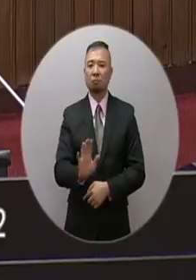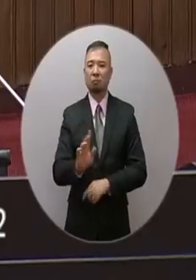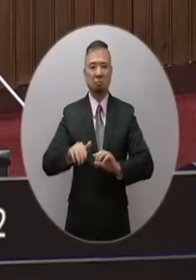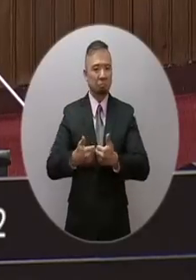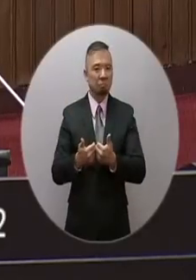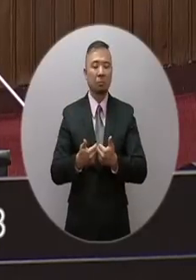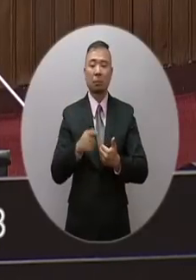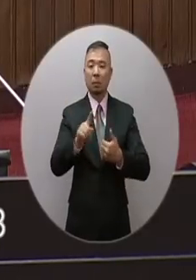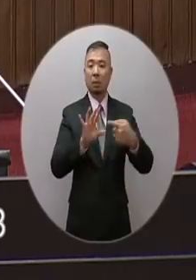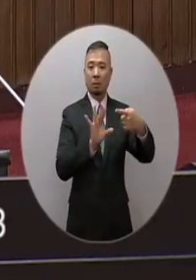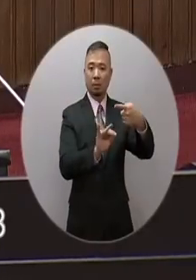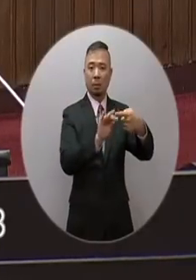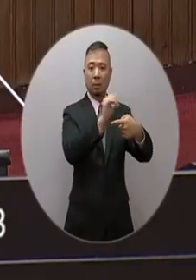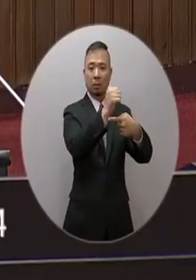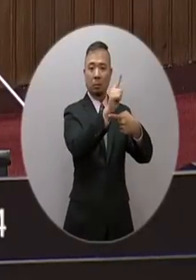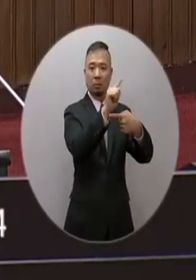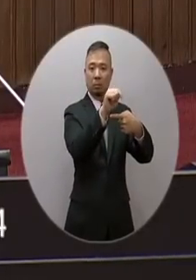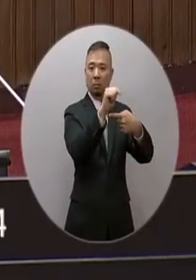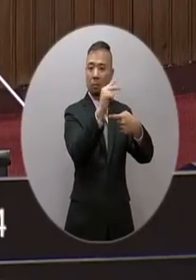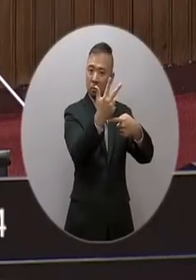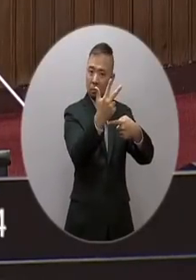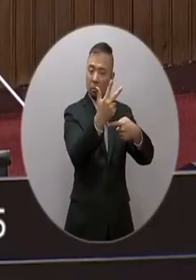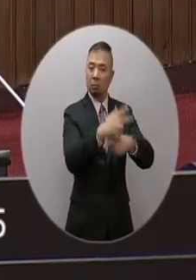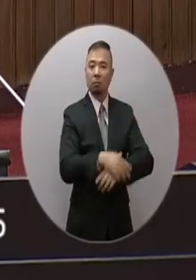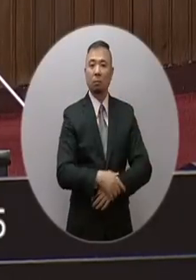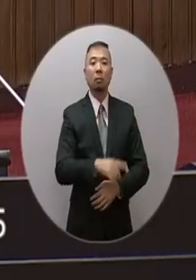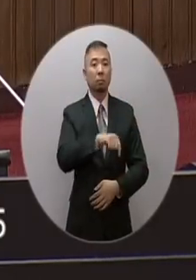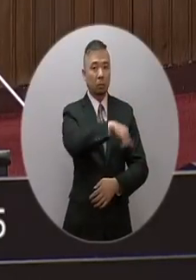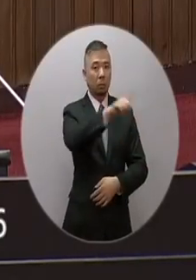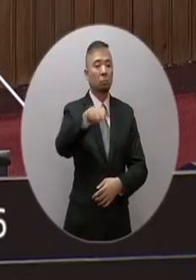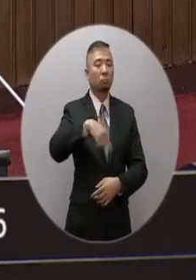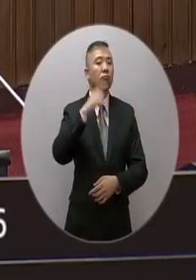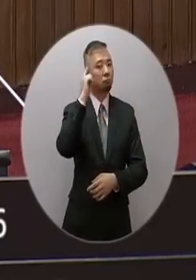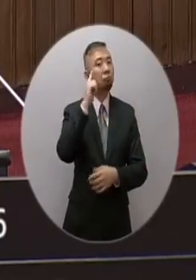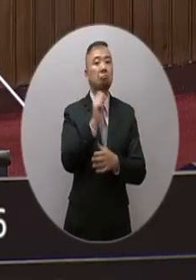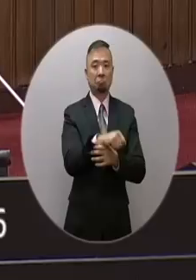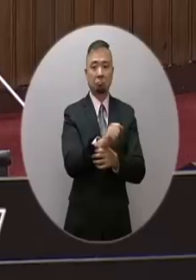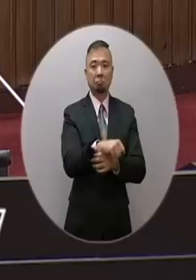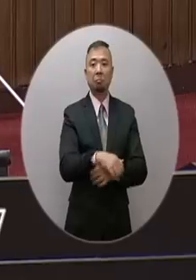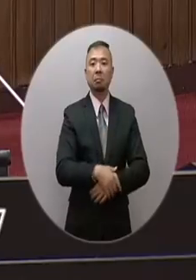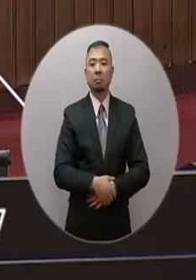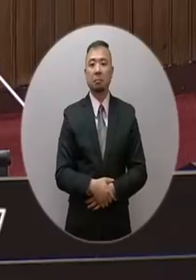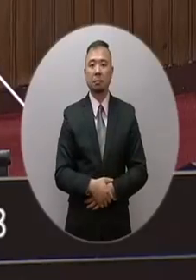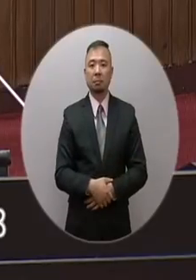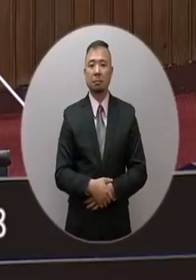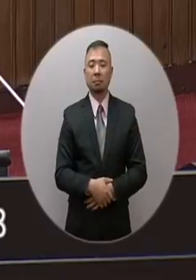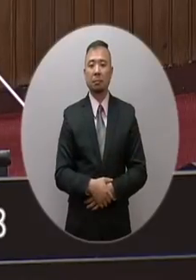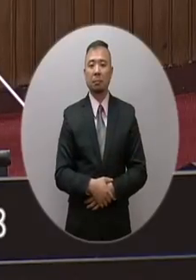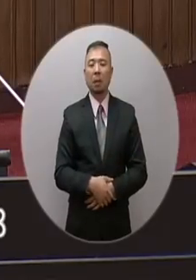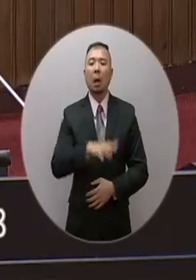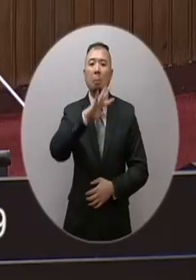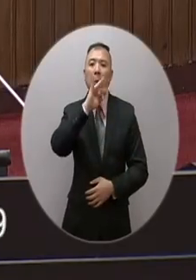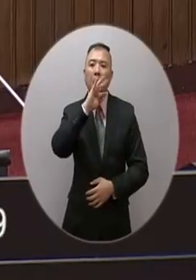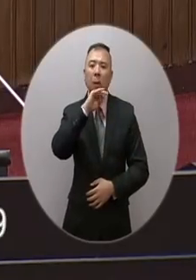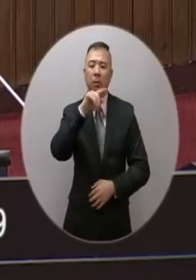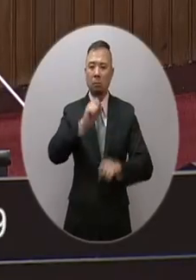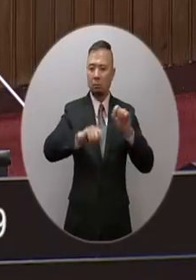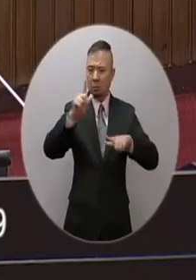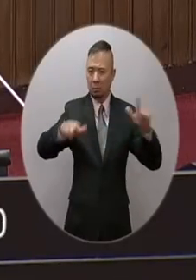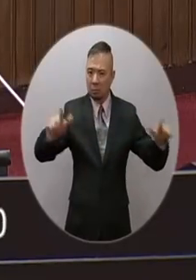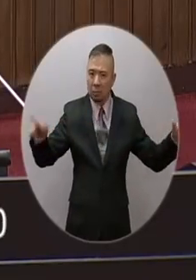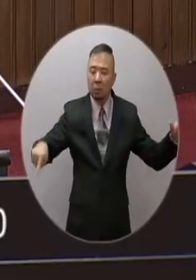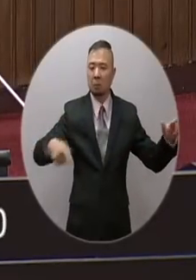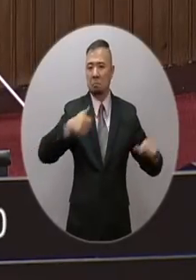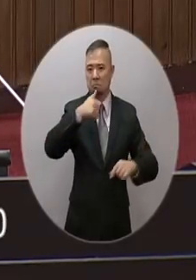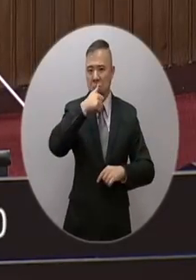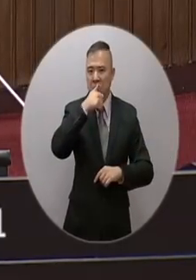51.7%，超过半数的民众去赞成，而且取得跨年龄层、跨省级的多数